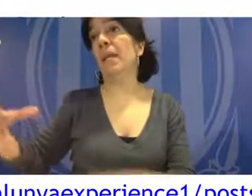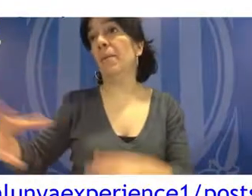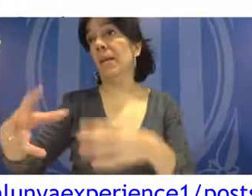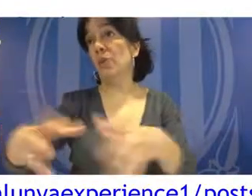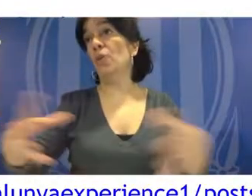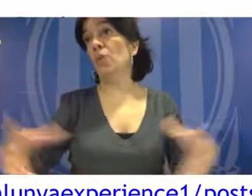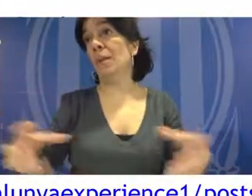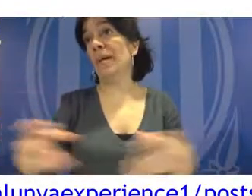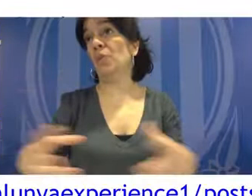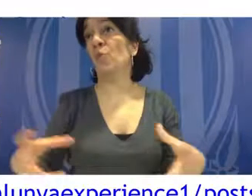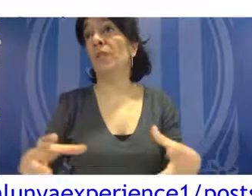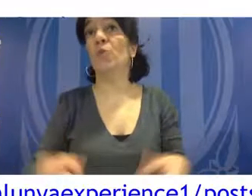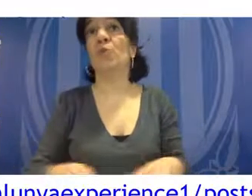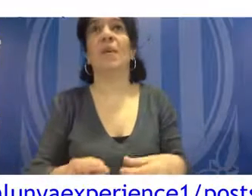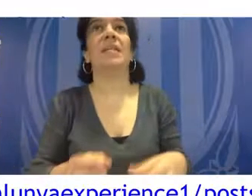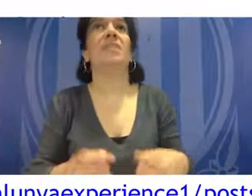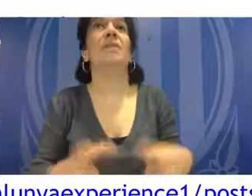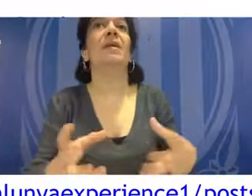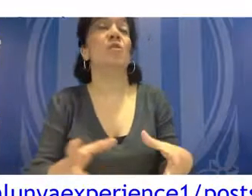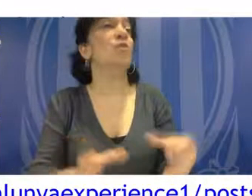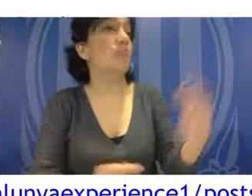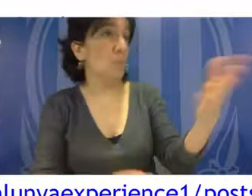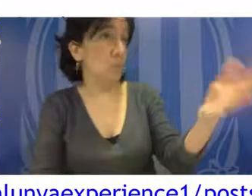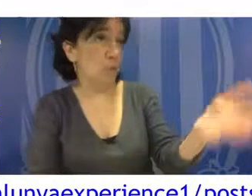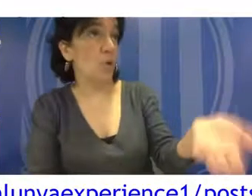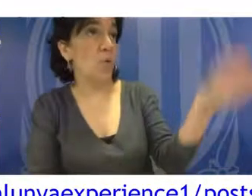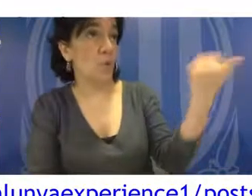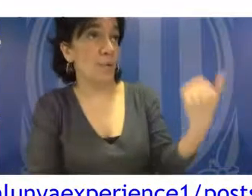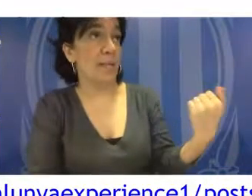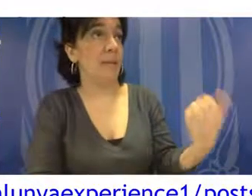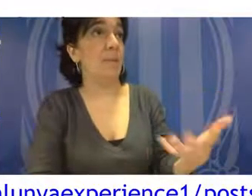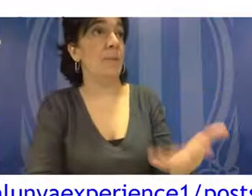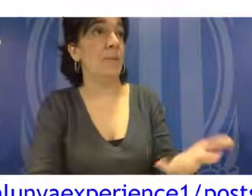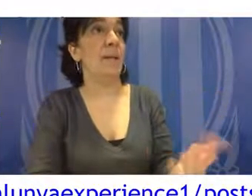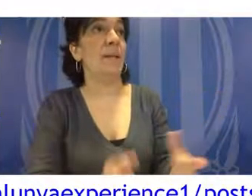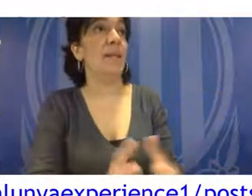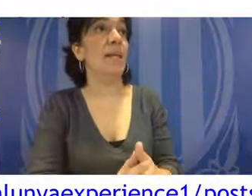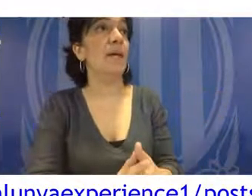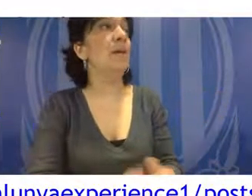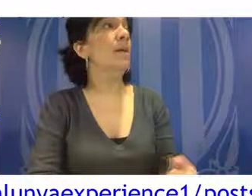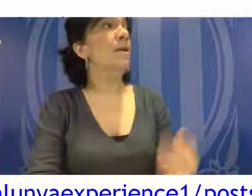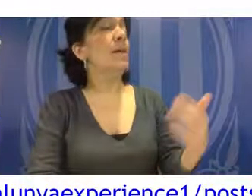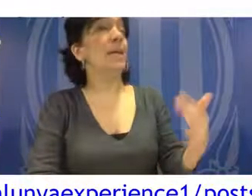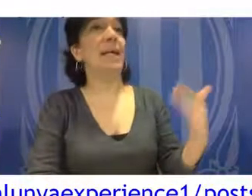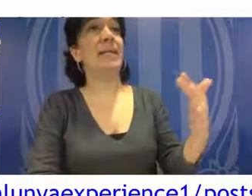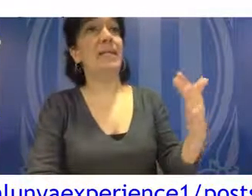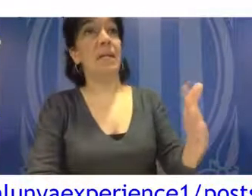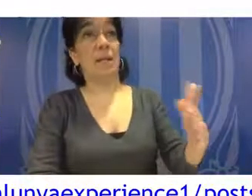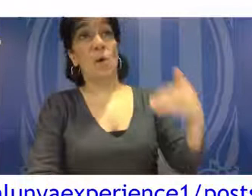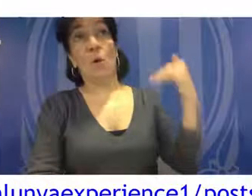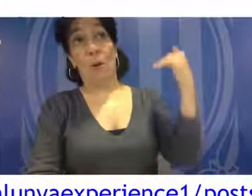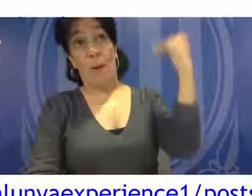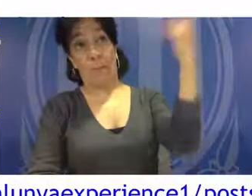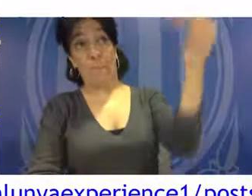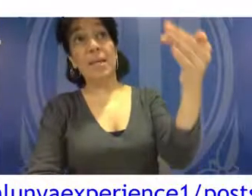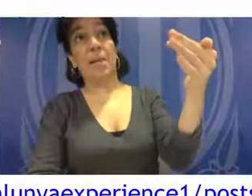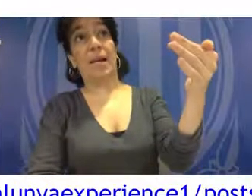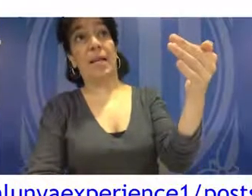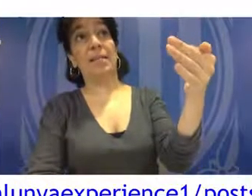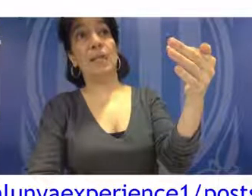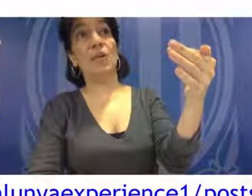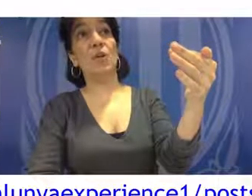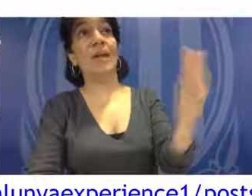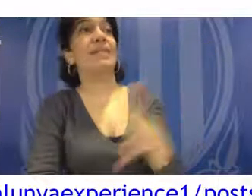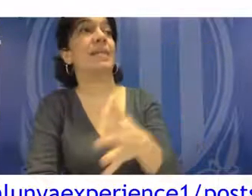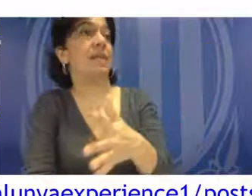anem treballant doncs, amb aquests continguts perquè si fem accions de promoció, com us comentava a la primera pantalla, que la gent, quan vingui per